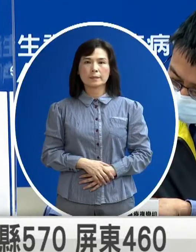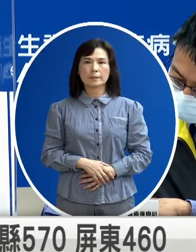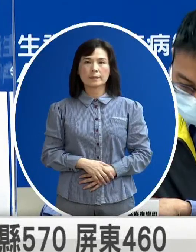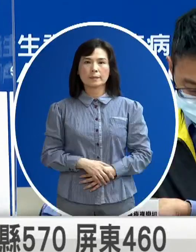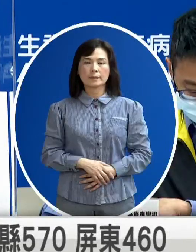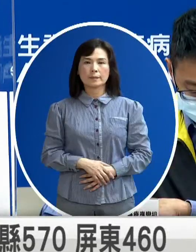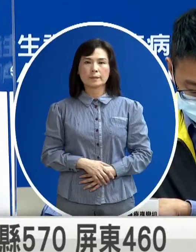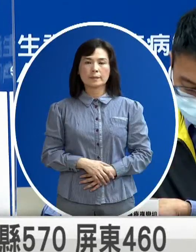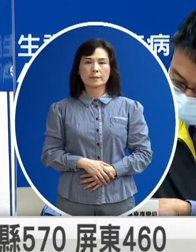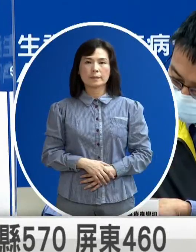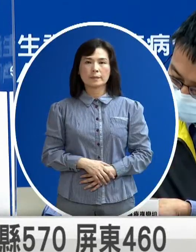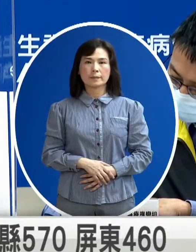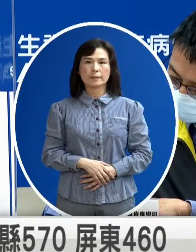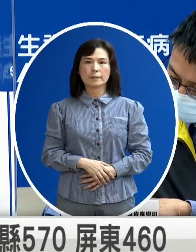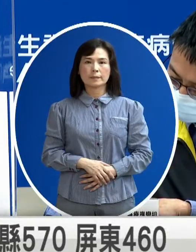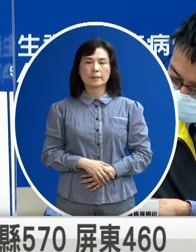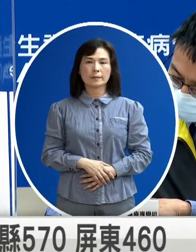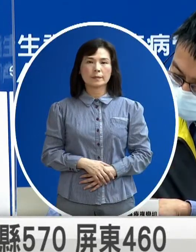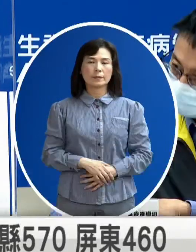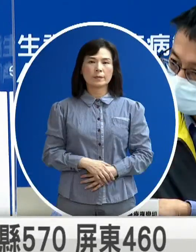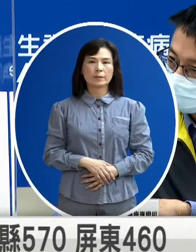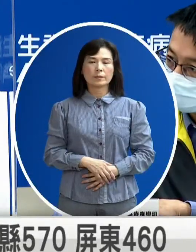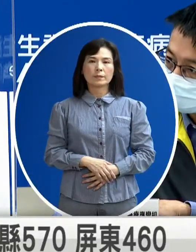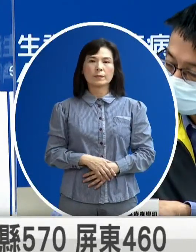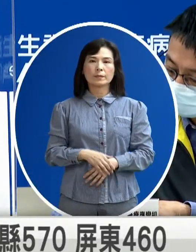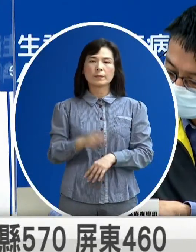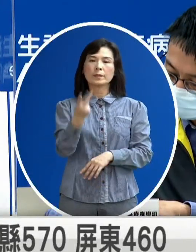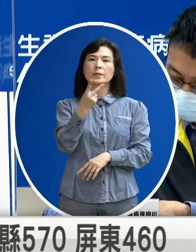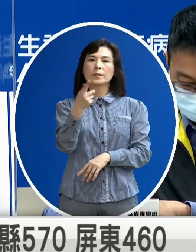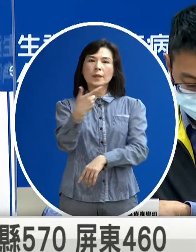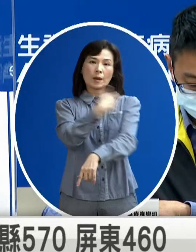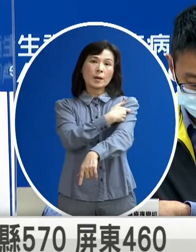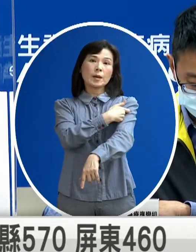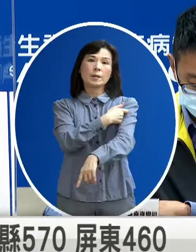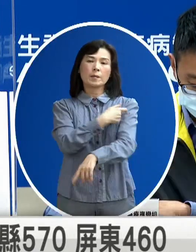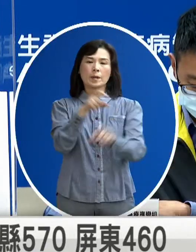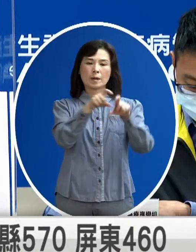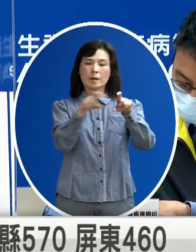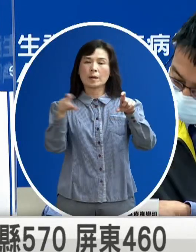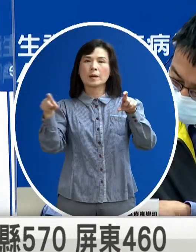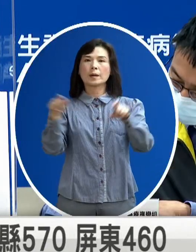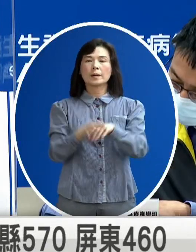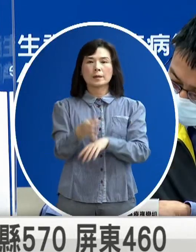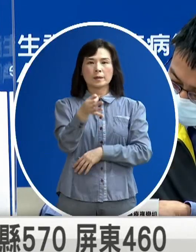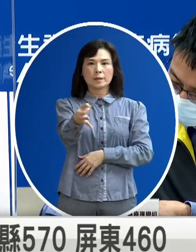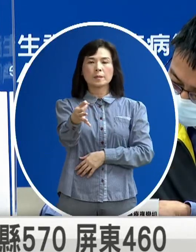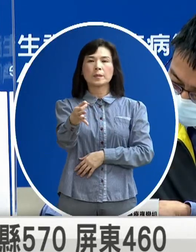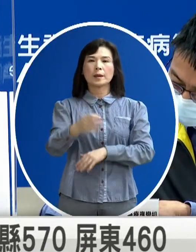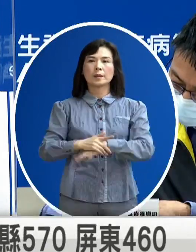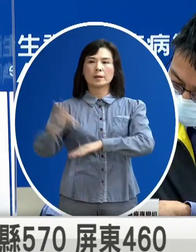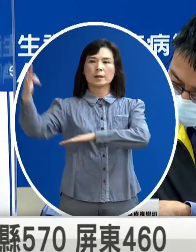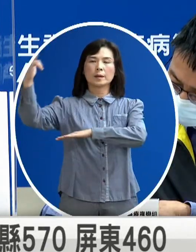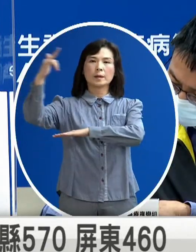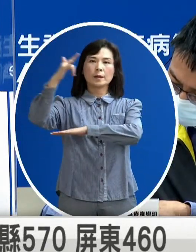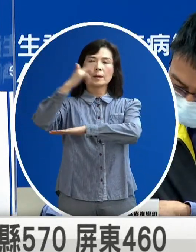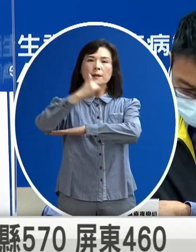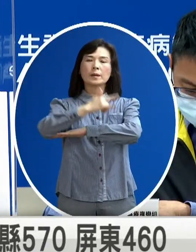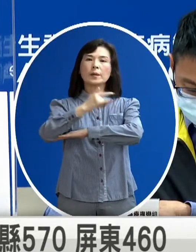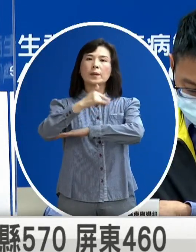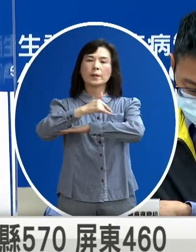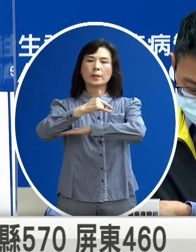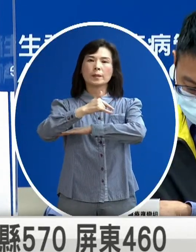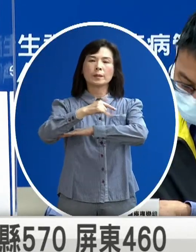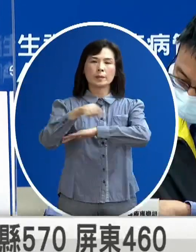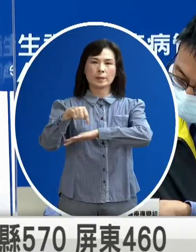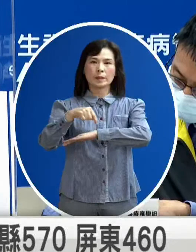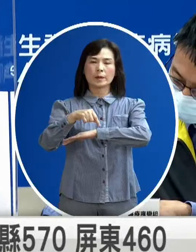那个 Pfizer 跟 BioNTech 的疫苗那 采购大概在航班呢，公司已经也订